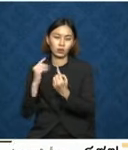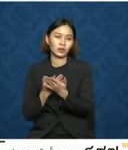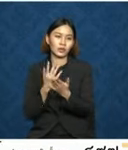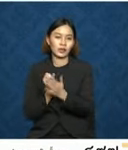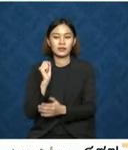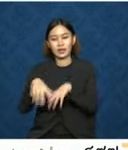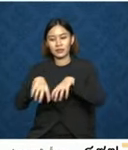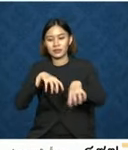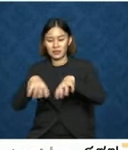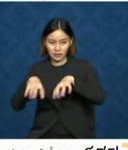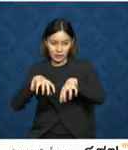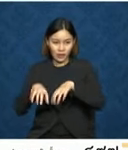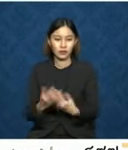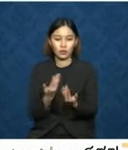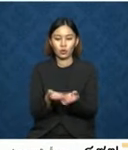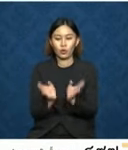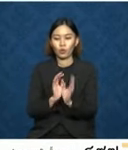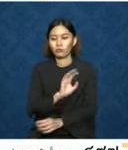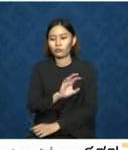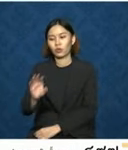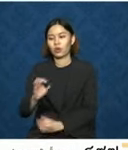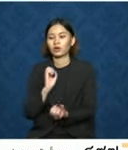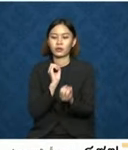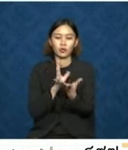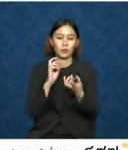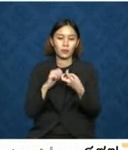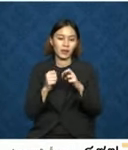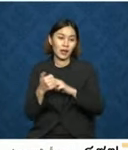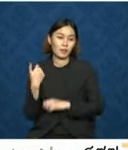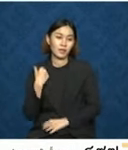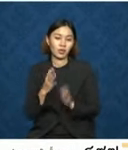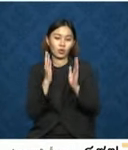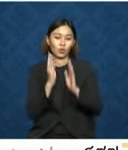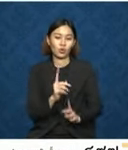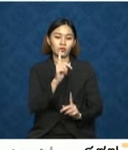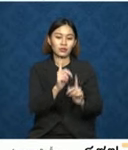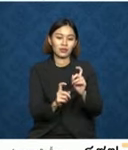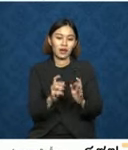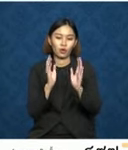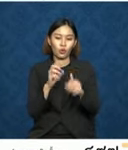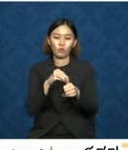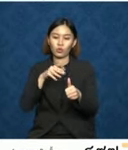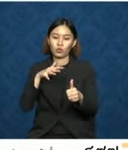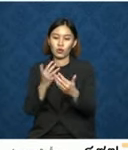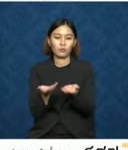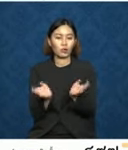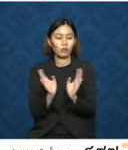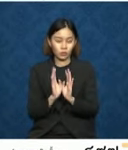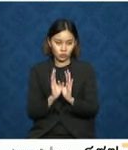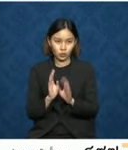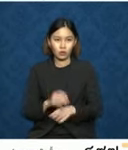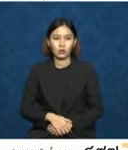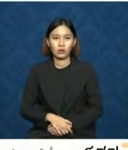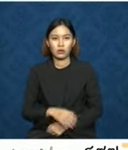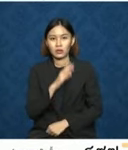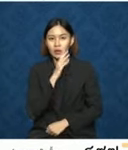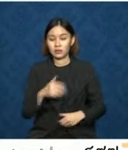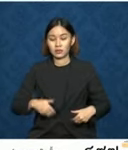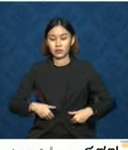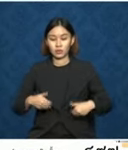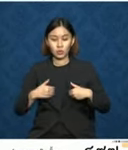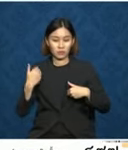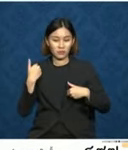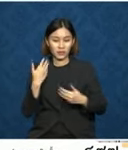จัดงานศพครอบครัวของวเขาเหล่านี้เดือดร้อนครับท่านผู้เสียชีวิตส่วนใหญ่เป็นเสหลักของครอบครัวและยามีชีวิตพวกเขา